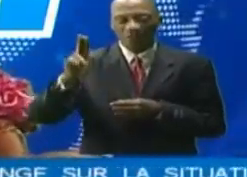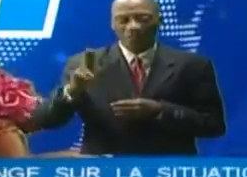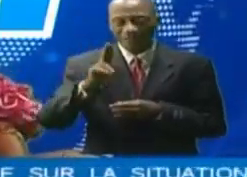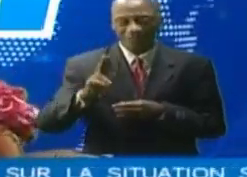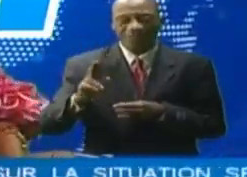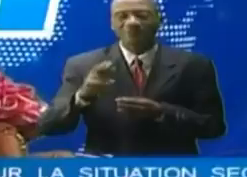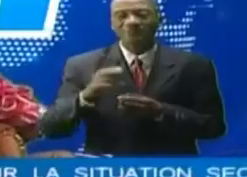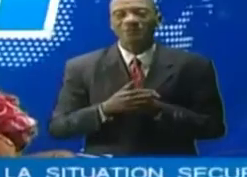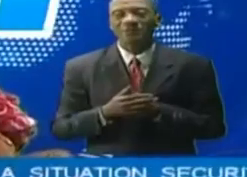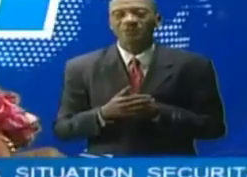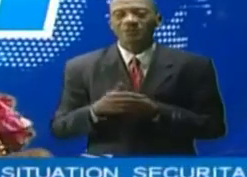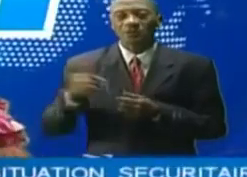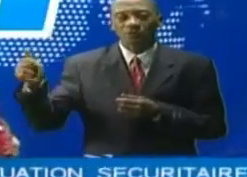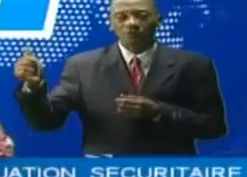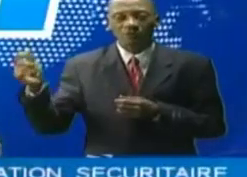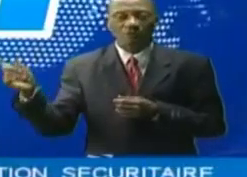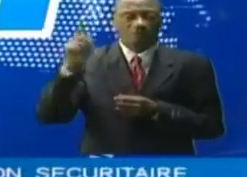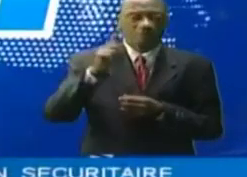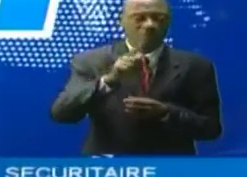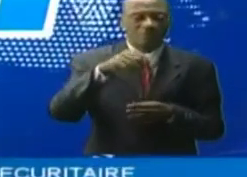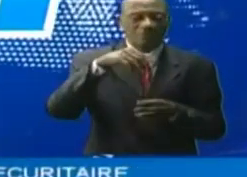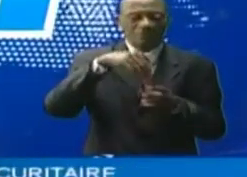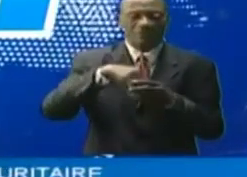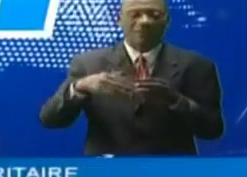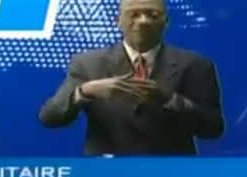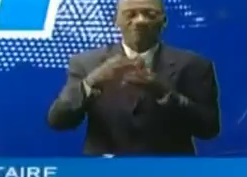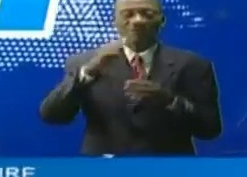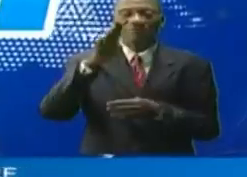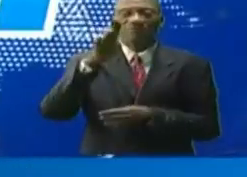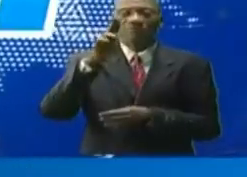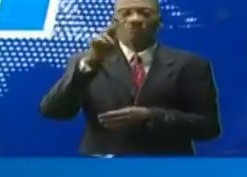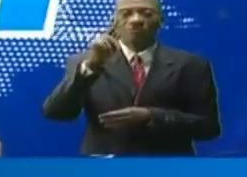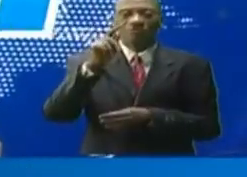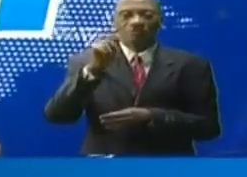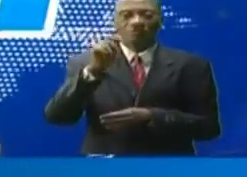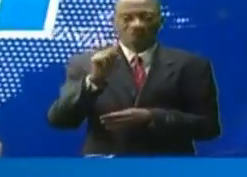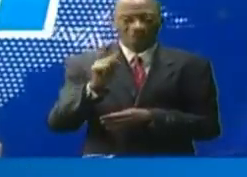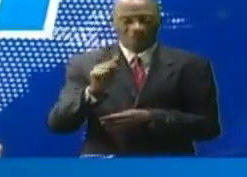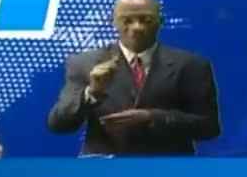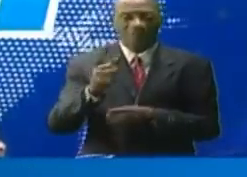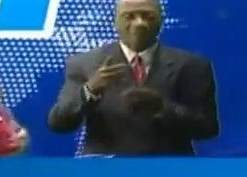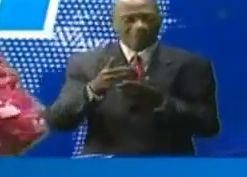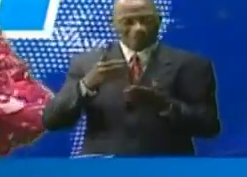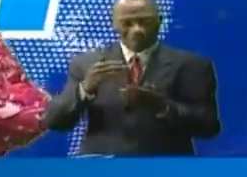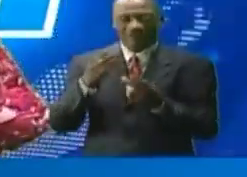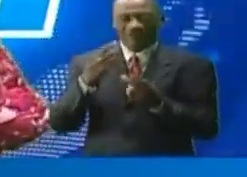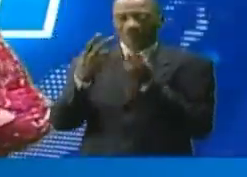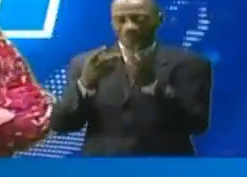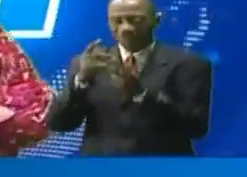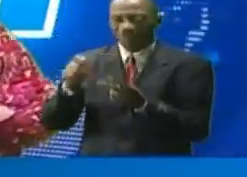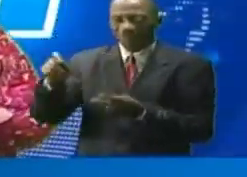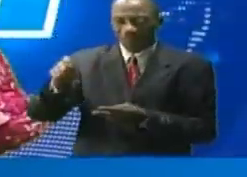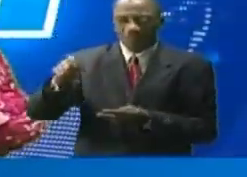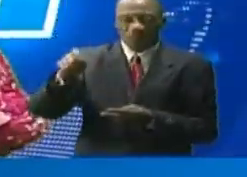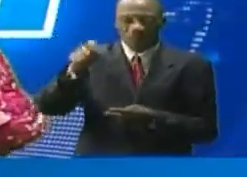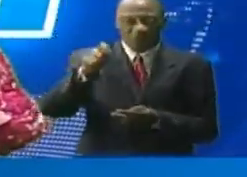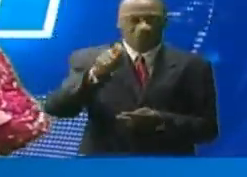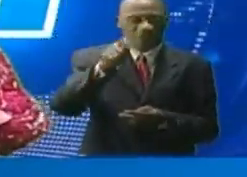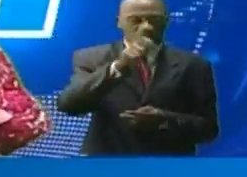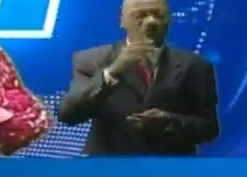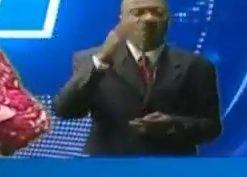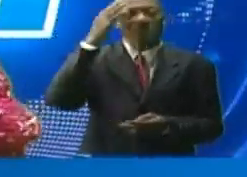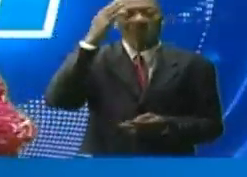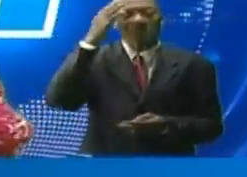Bombiti, s'est rendu à Bouta après le territoire de Poko et Bambessa, ce pour s'imprégner des réalités que vive